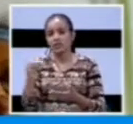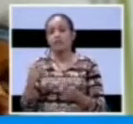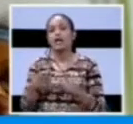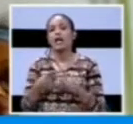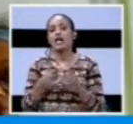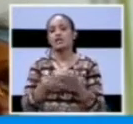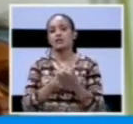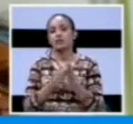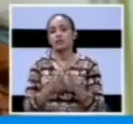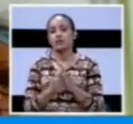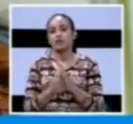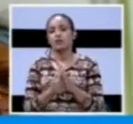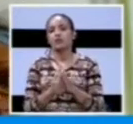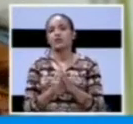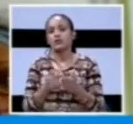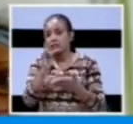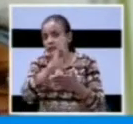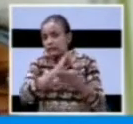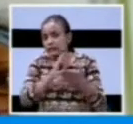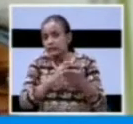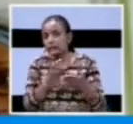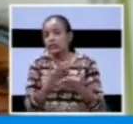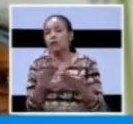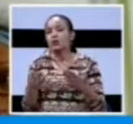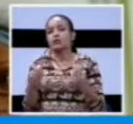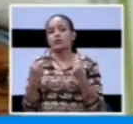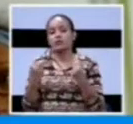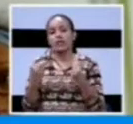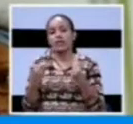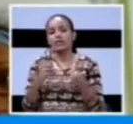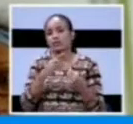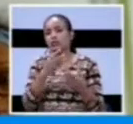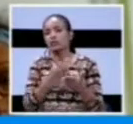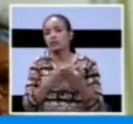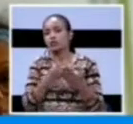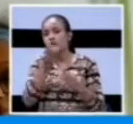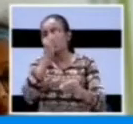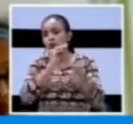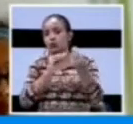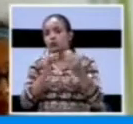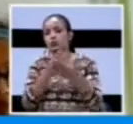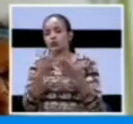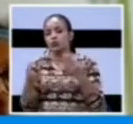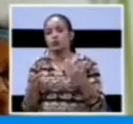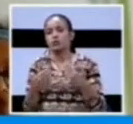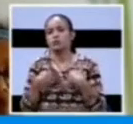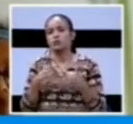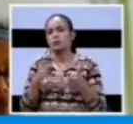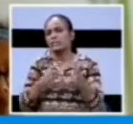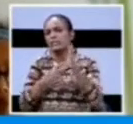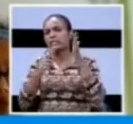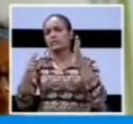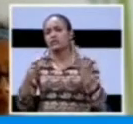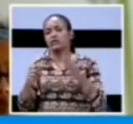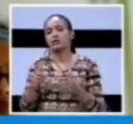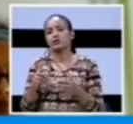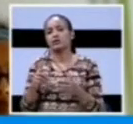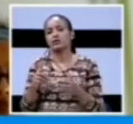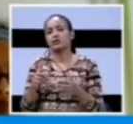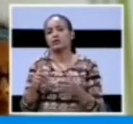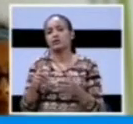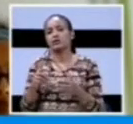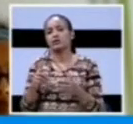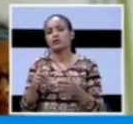ድማ ዘዝር ኣቑሑታት እንታይ ዓይነት ኣቑሑታት ክግዝኡ ከም ዘለዎም እውን ነፂሮ ቅሚጡ ቲዲ ኢንተርናሽናል ማለት